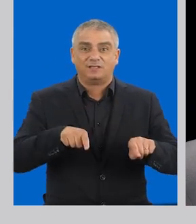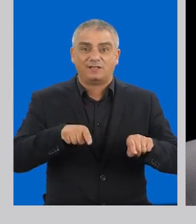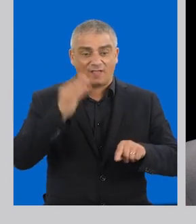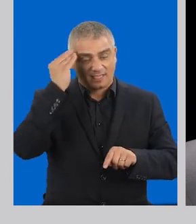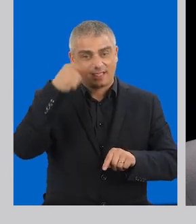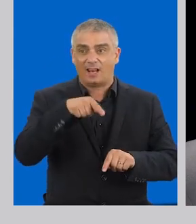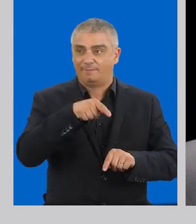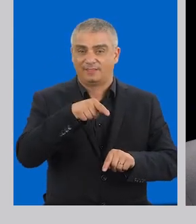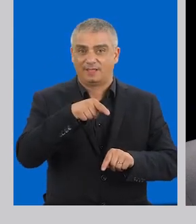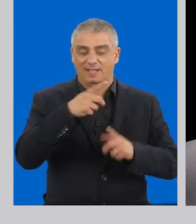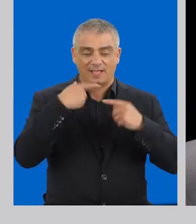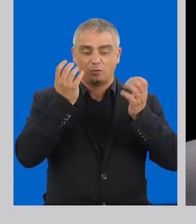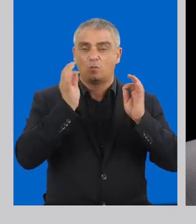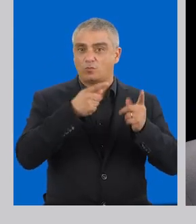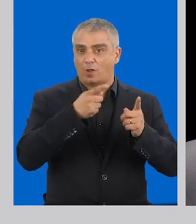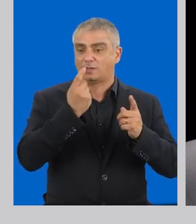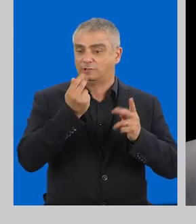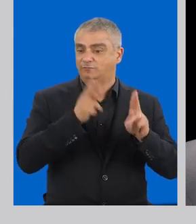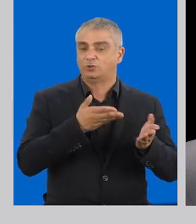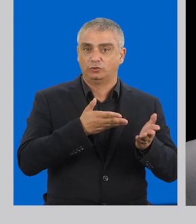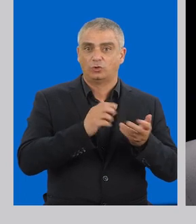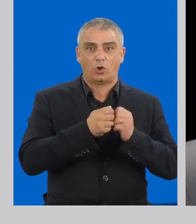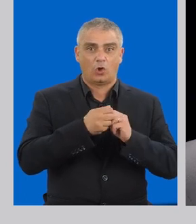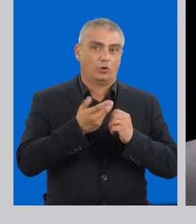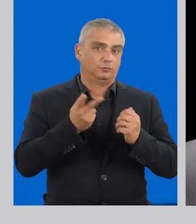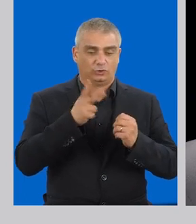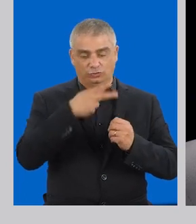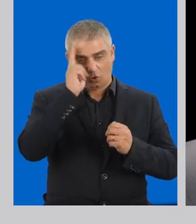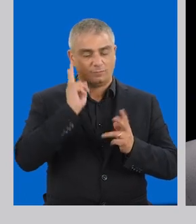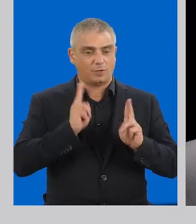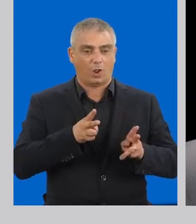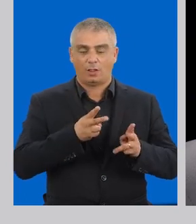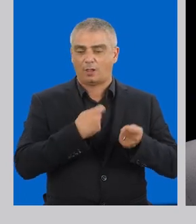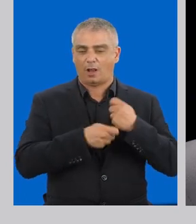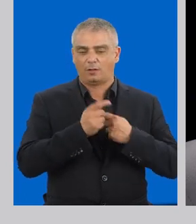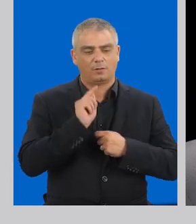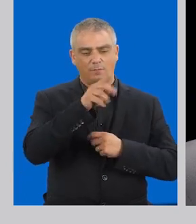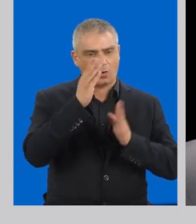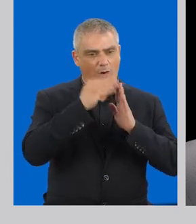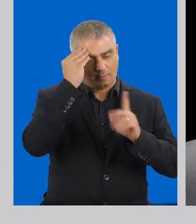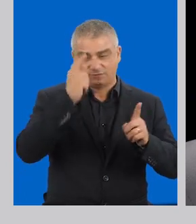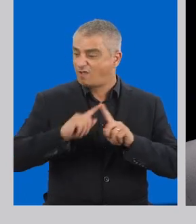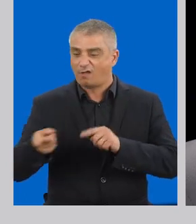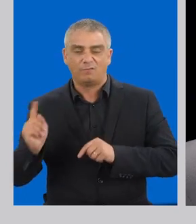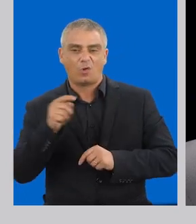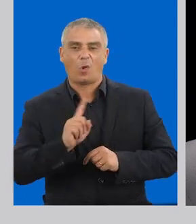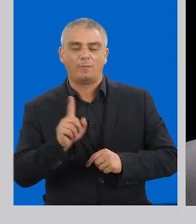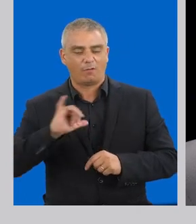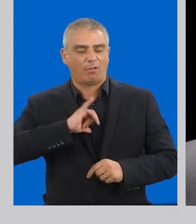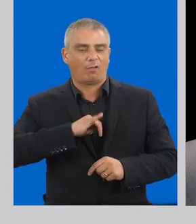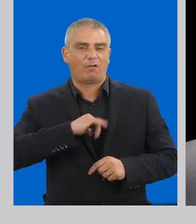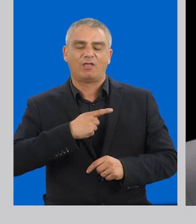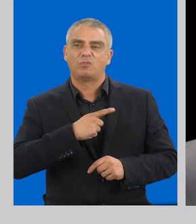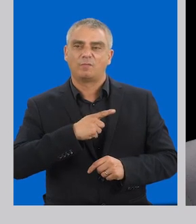שבו תלמידי החינוך המיוחד שיש להם כסף או שיש להם להורים אפשרות הגיעו לבית הספר ואחרים לא הם